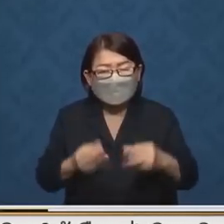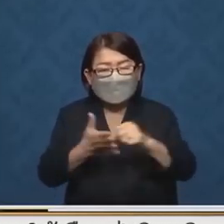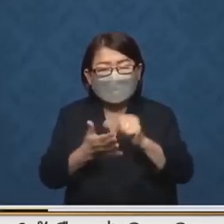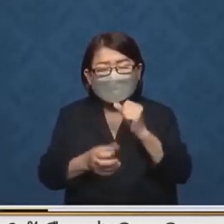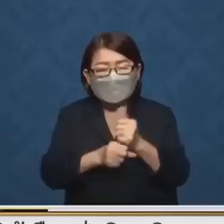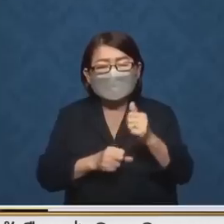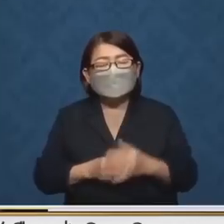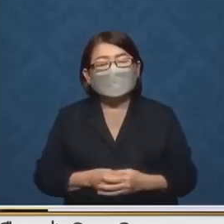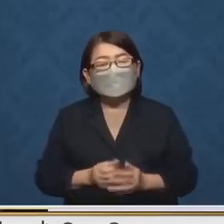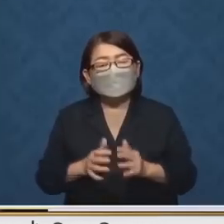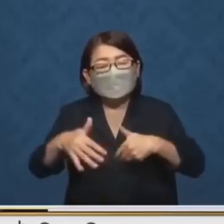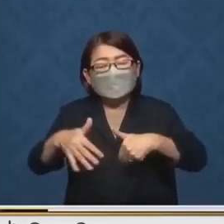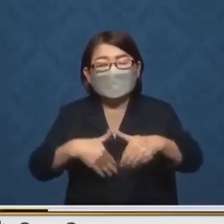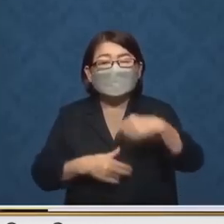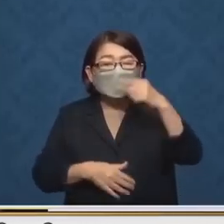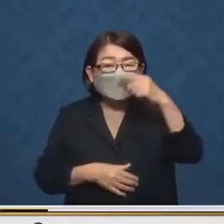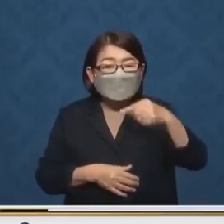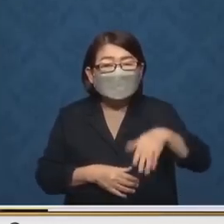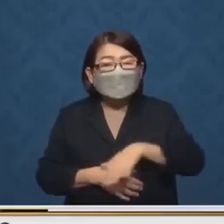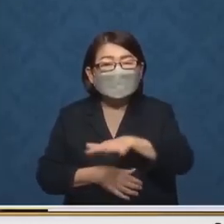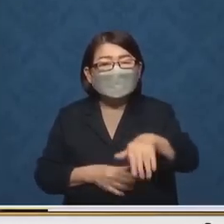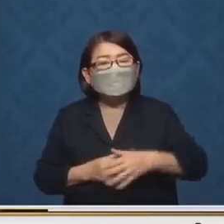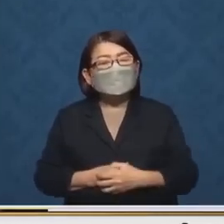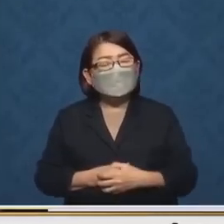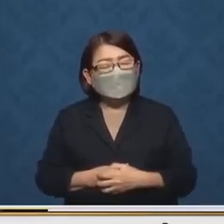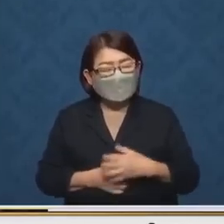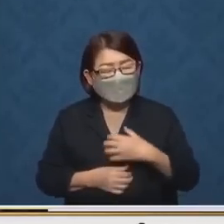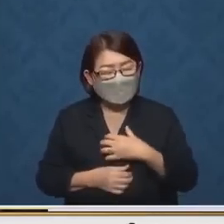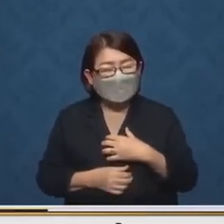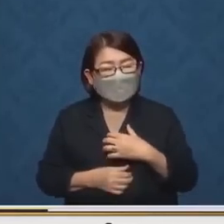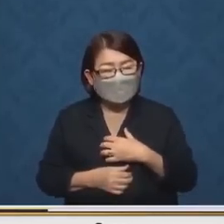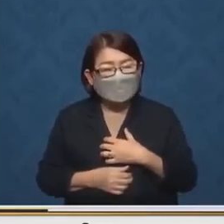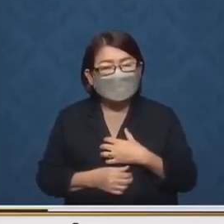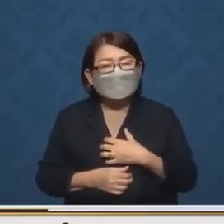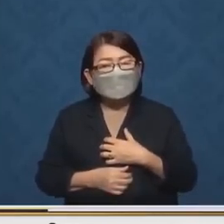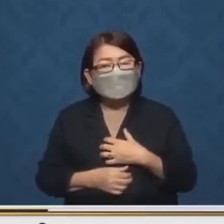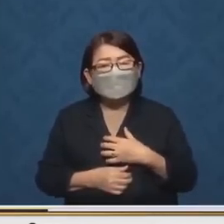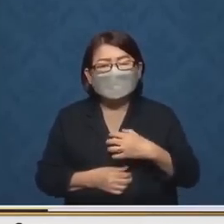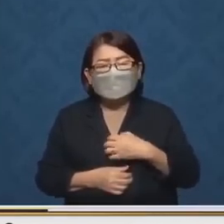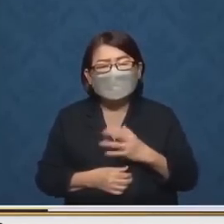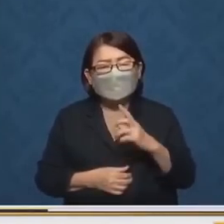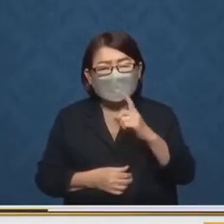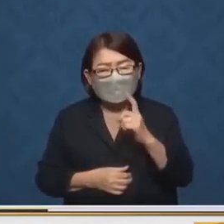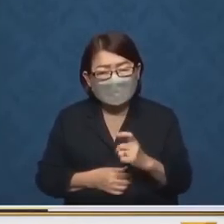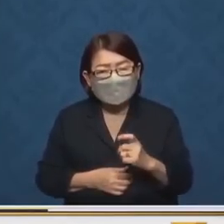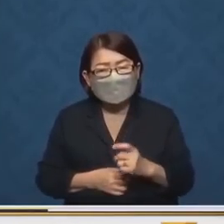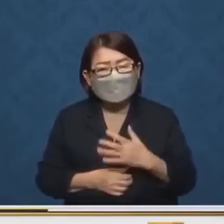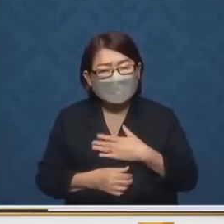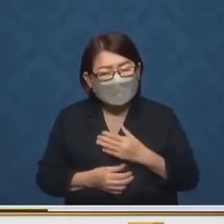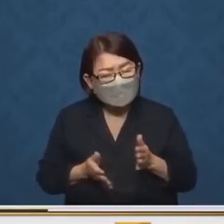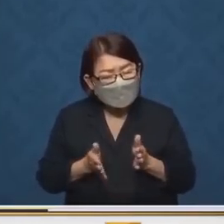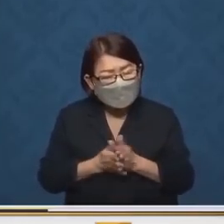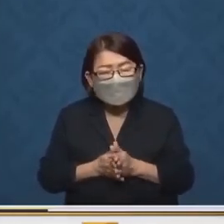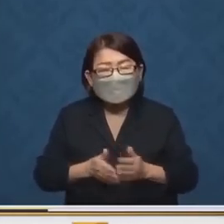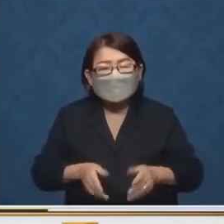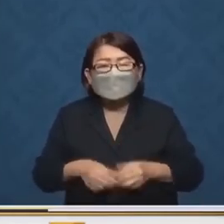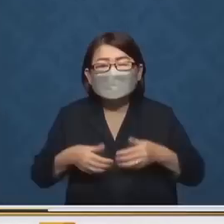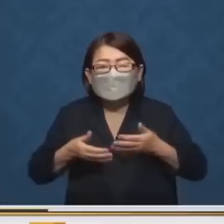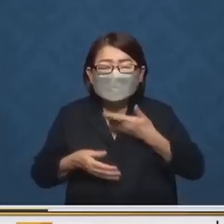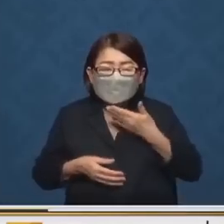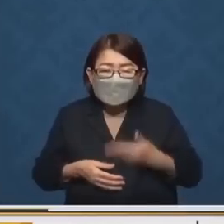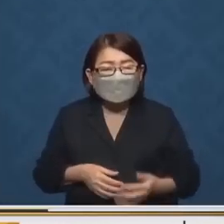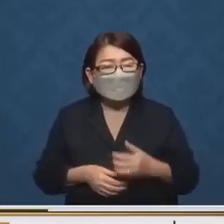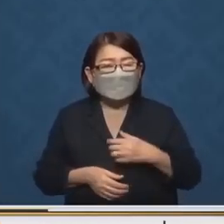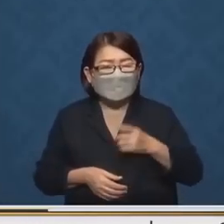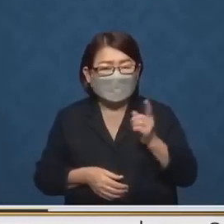คนไทยทุกคนเราจะดิ้นลนเพื่อจะมีชีวิตรอดและอยู่ไปด้วยกันครั ผมไม่ไว้